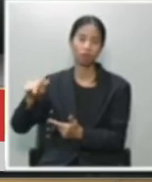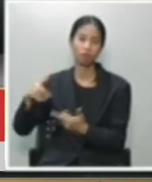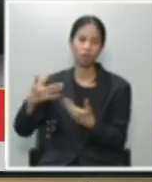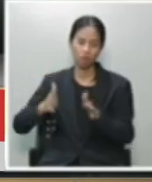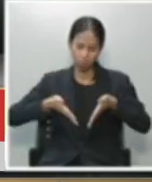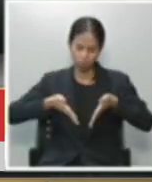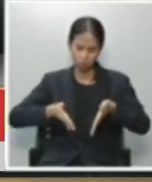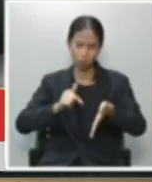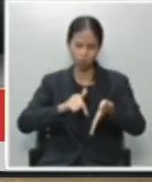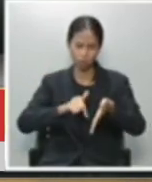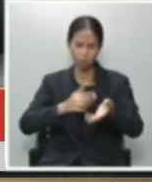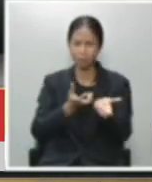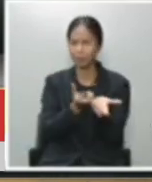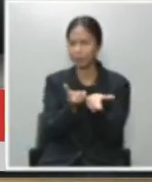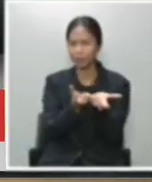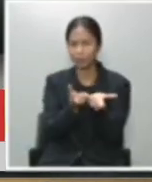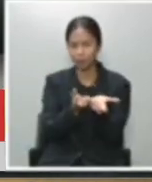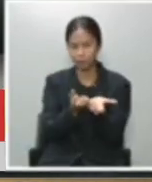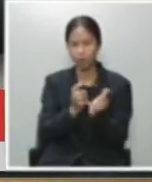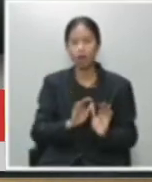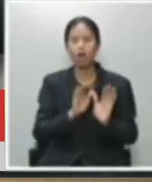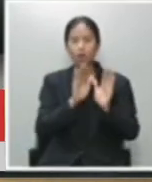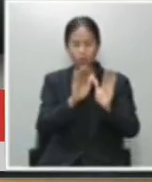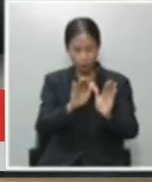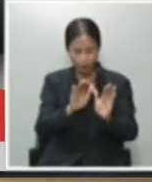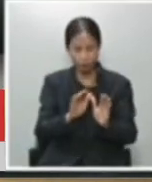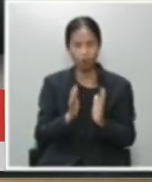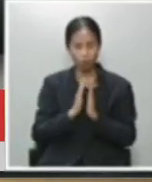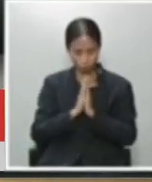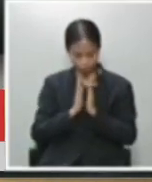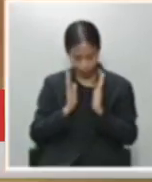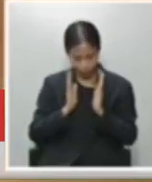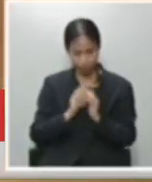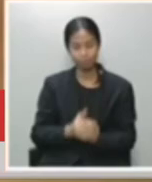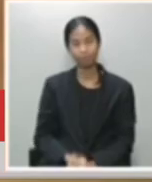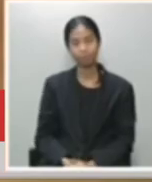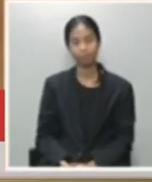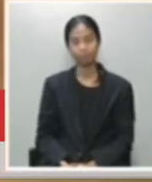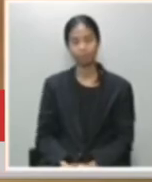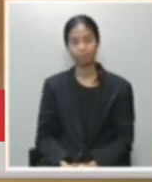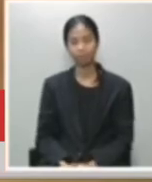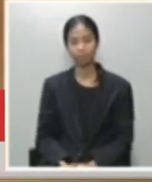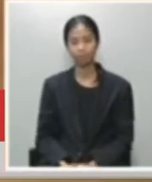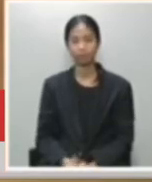ำรุดเสียหายเป็นจำนวนมากครับขอฝากท่านด้วยครับขอบคุณครับ ครับขอบคุณนะครับต่อไปครับประเด็นเศรษฐ